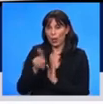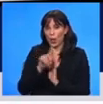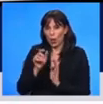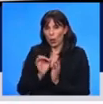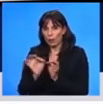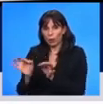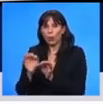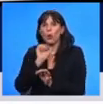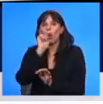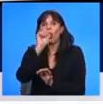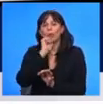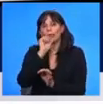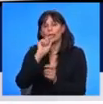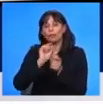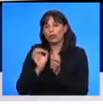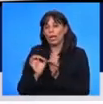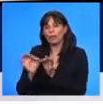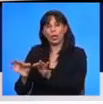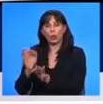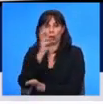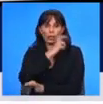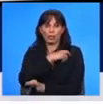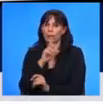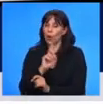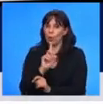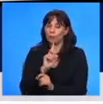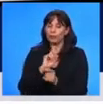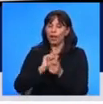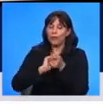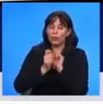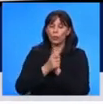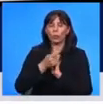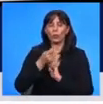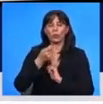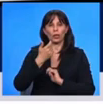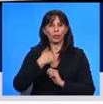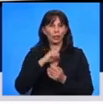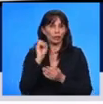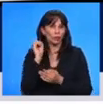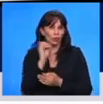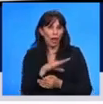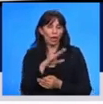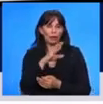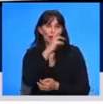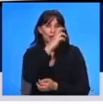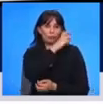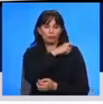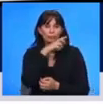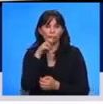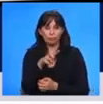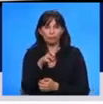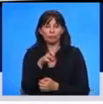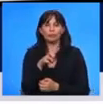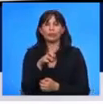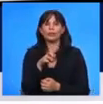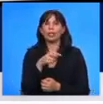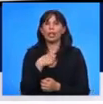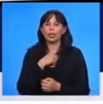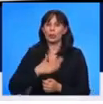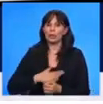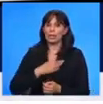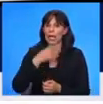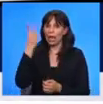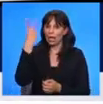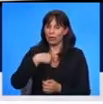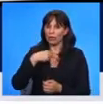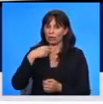להפך. אני רק רוצה להבין, וזה בגלל זה כתבתי לו את המכתב ושלחתי לו אותו, האם באמת יש